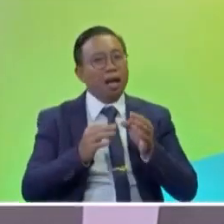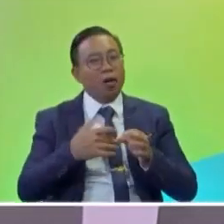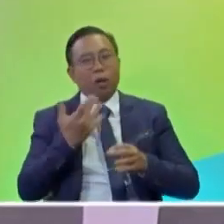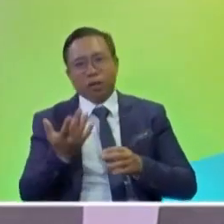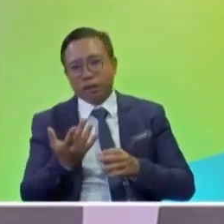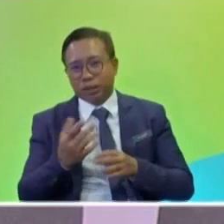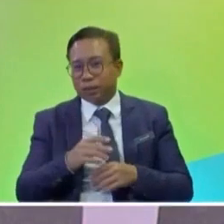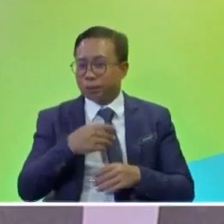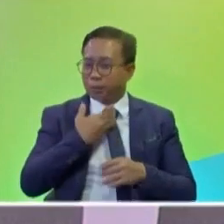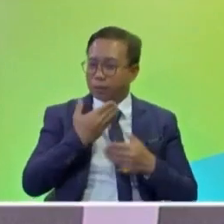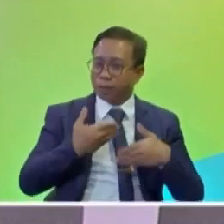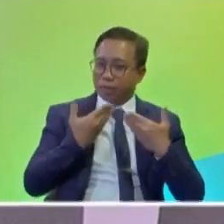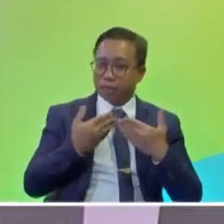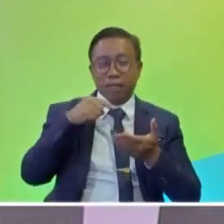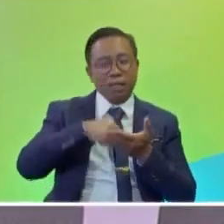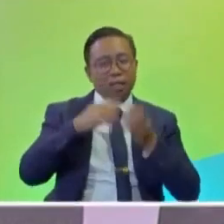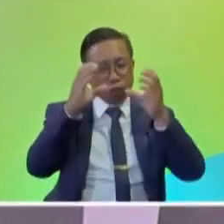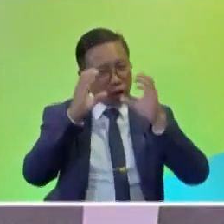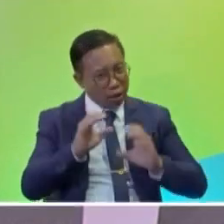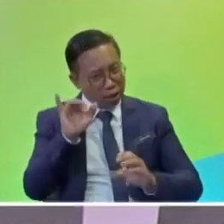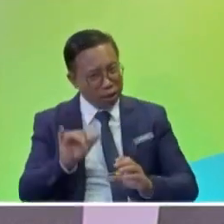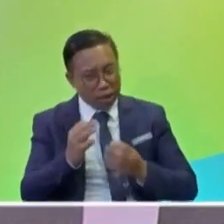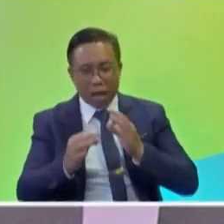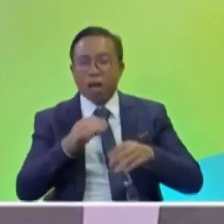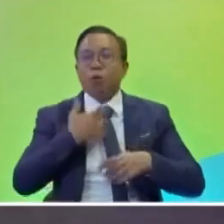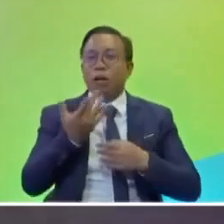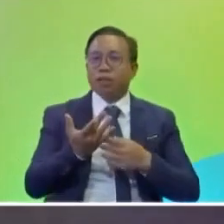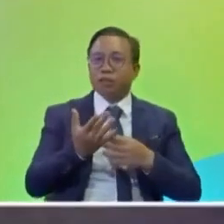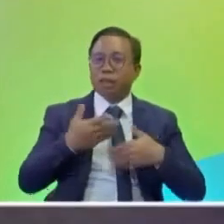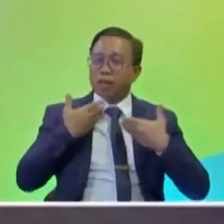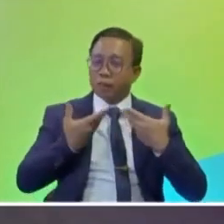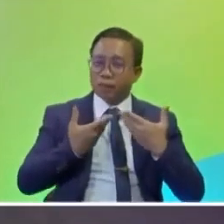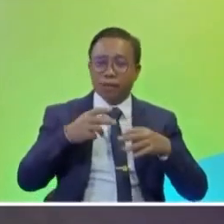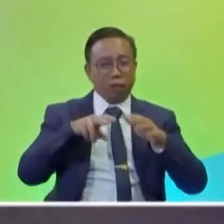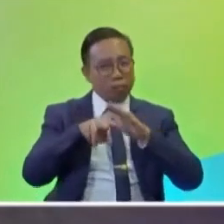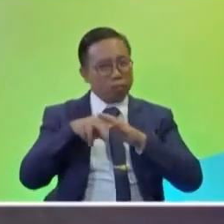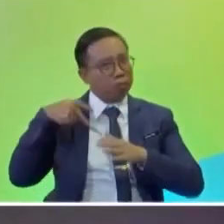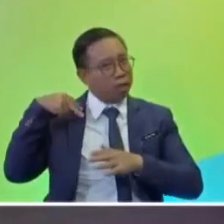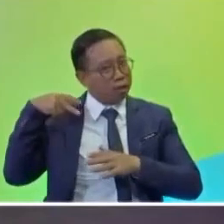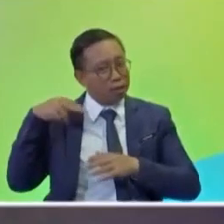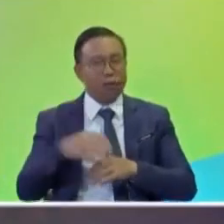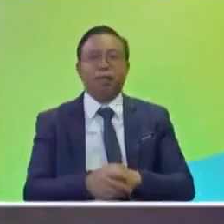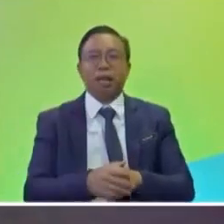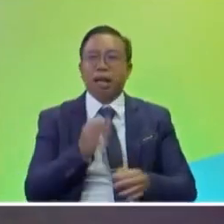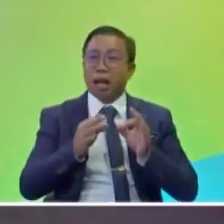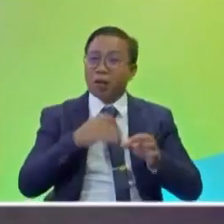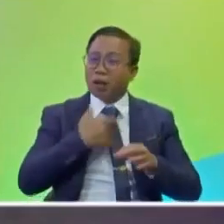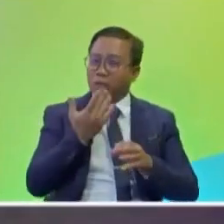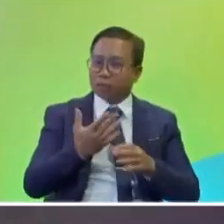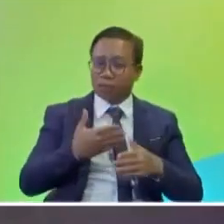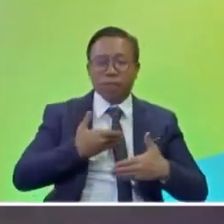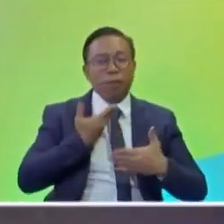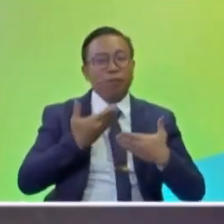gembira, beginilah caranya. Kalau rasa gembira, hentak kaki. Kalau rasa